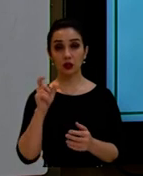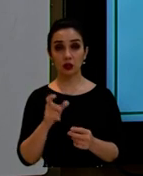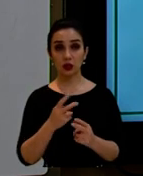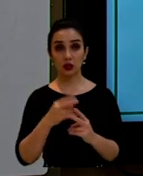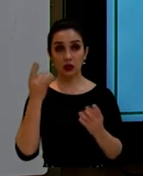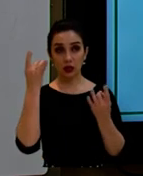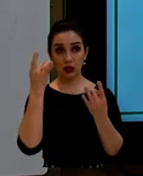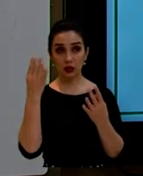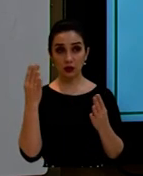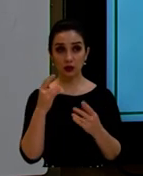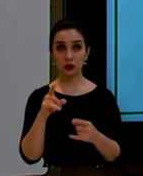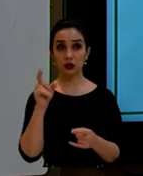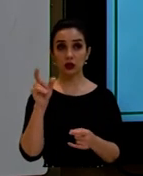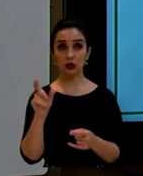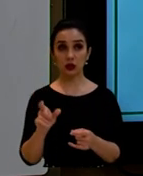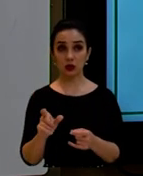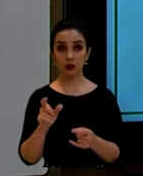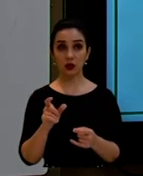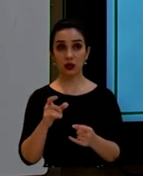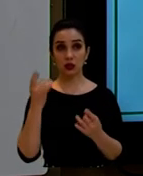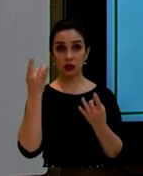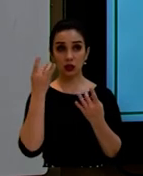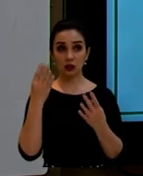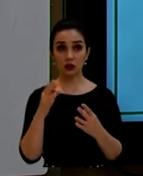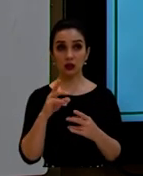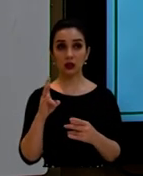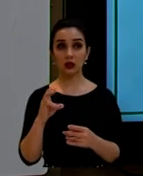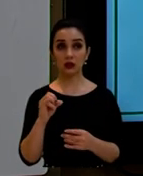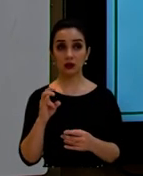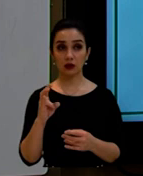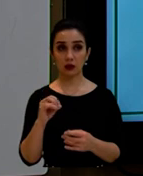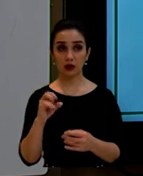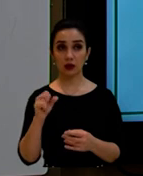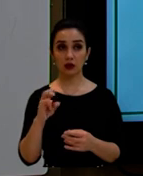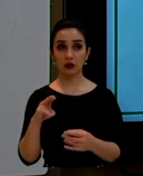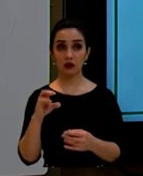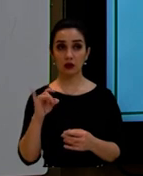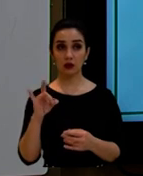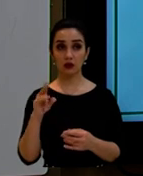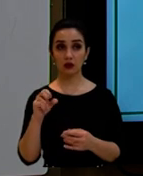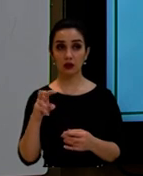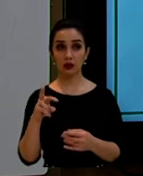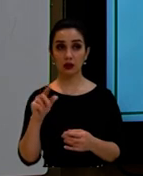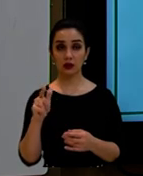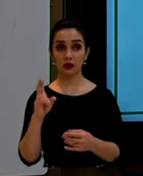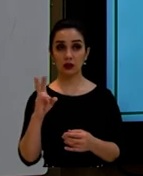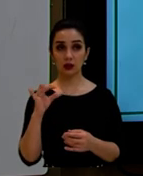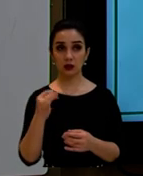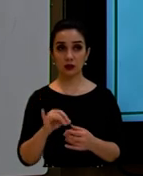Человек разумный, человек разумный, неандертальский, человек разумный, разумный.